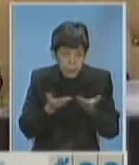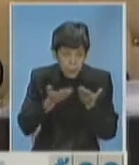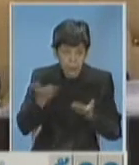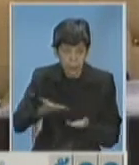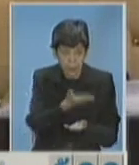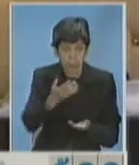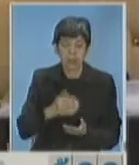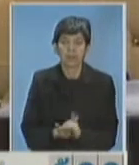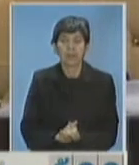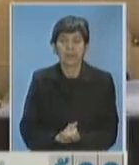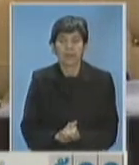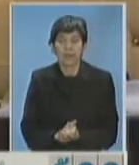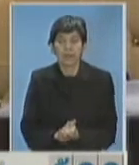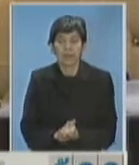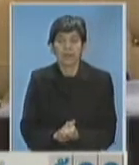ชิกนิดนึง